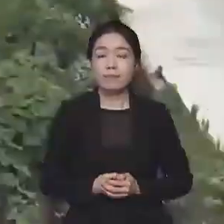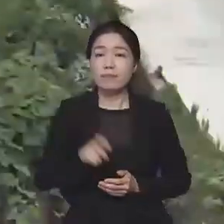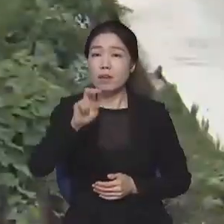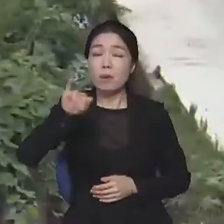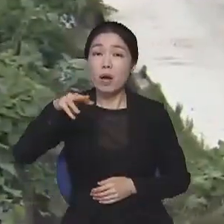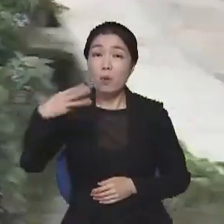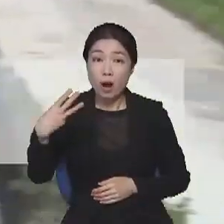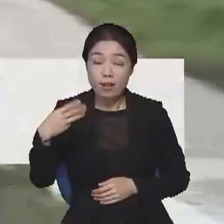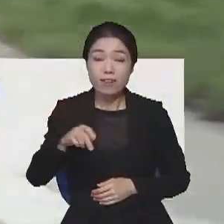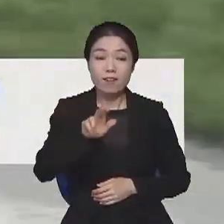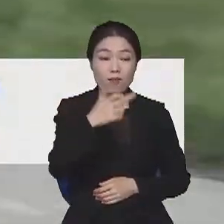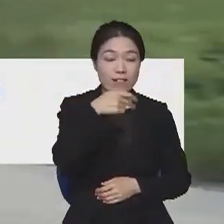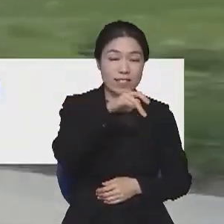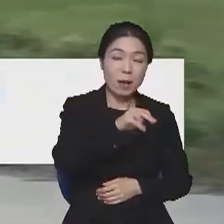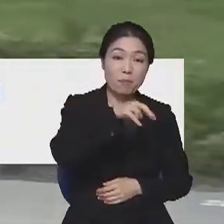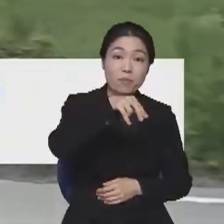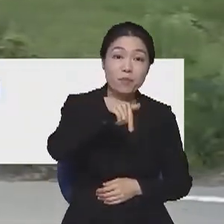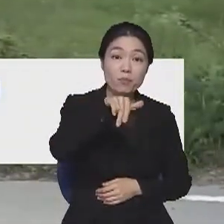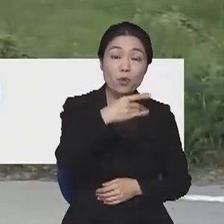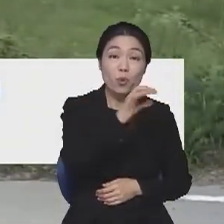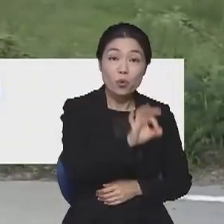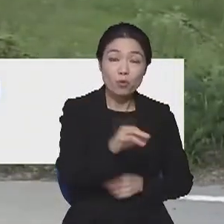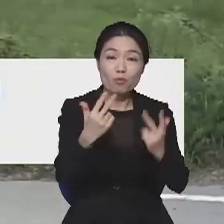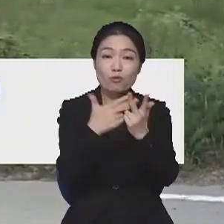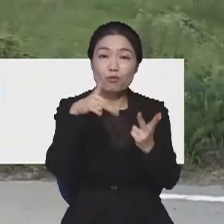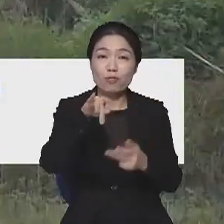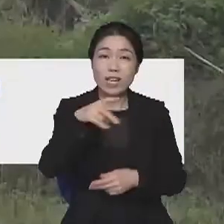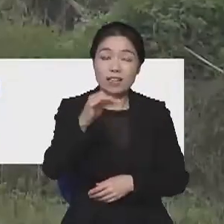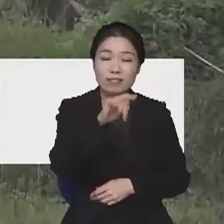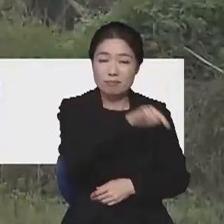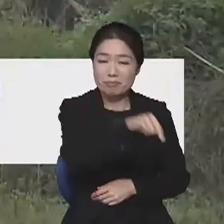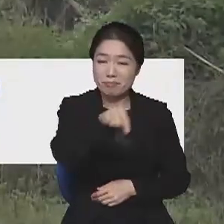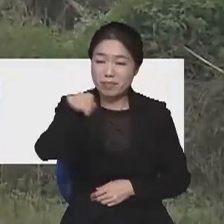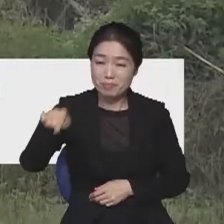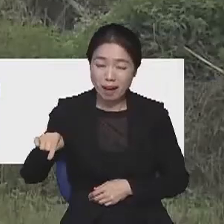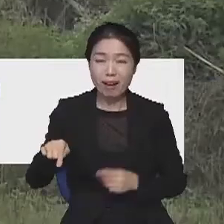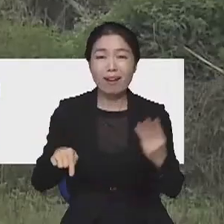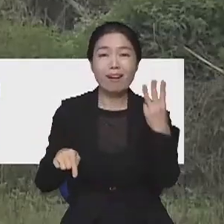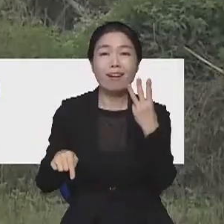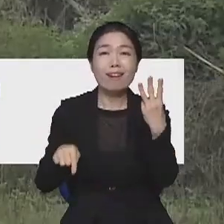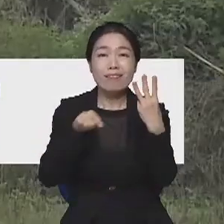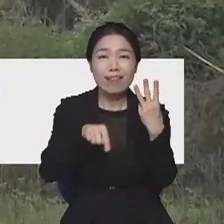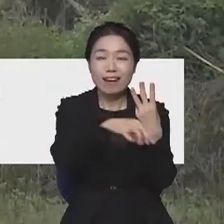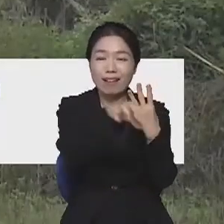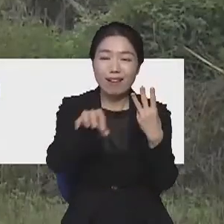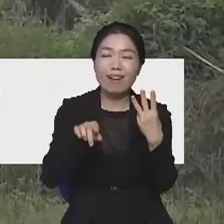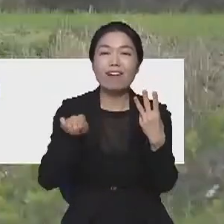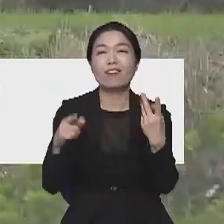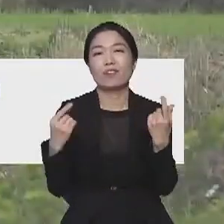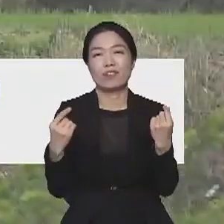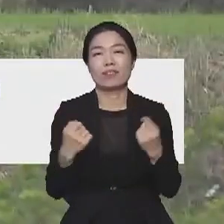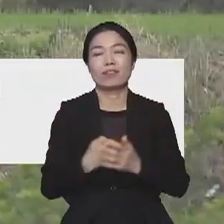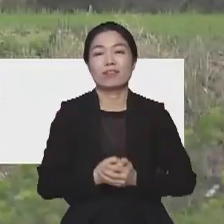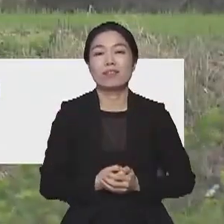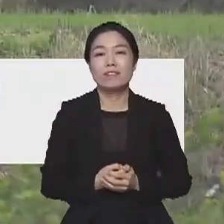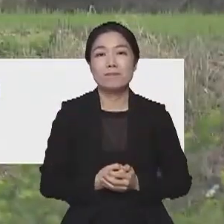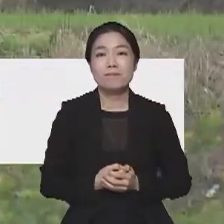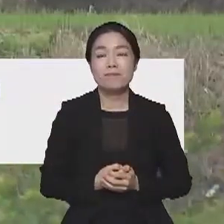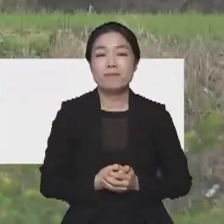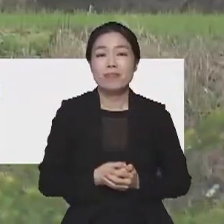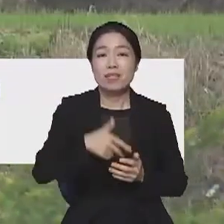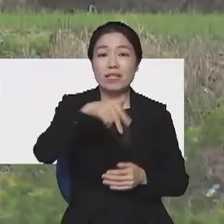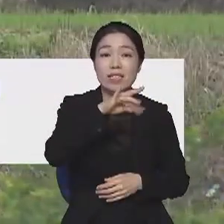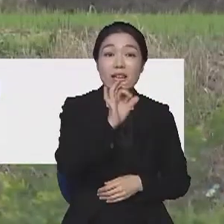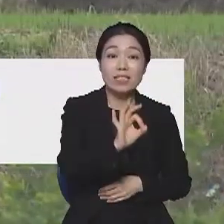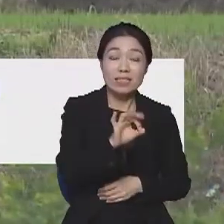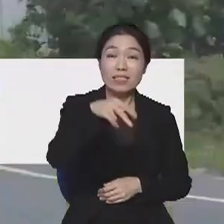매월동은 광산구 삼도동, 북구 장등동 등과 함께 광주시 공모에 응한 후보지 중 한 곳입니다.